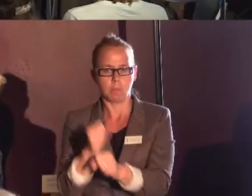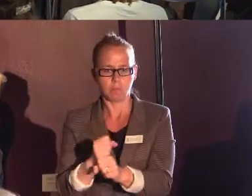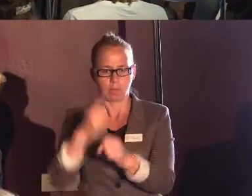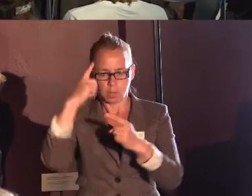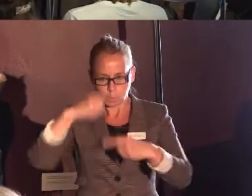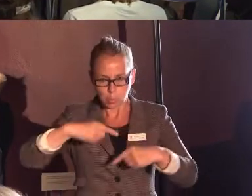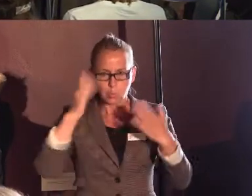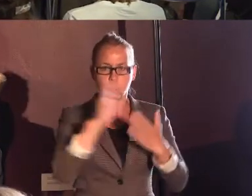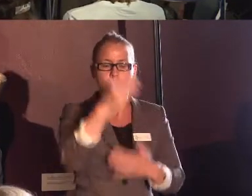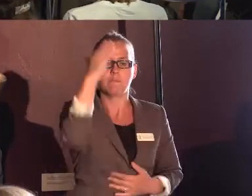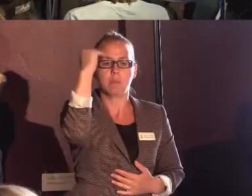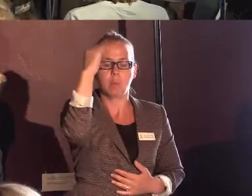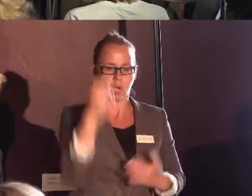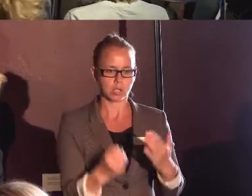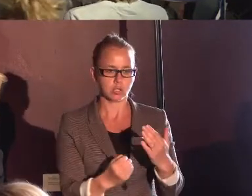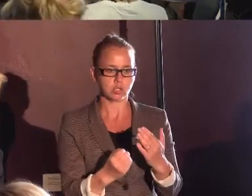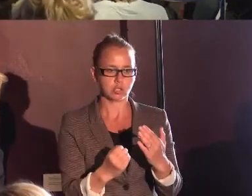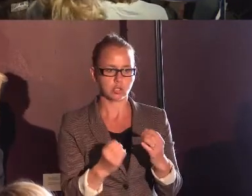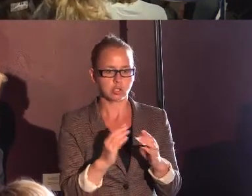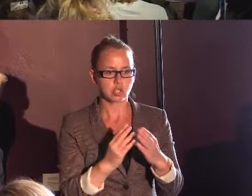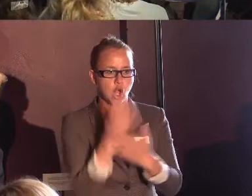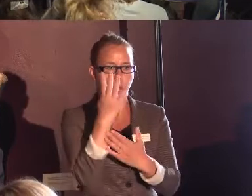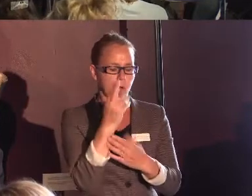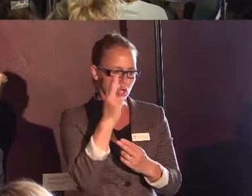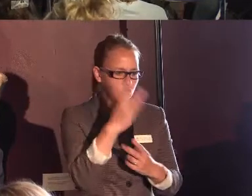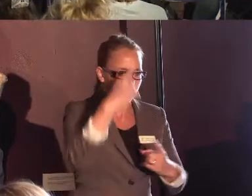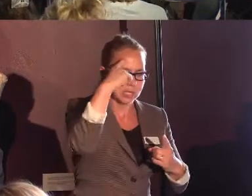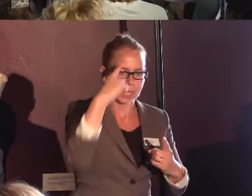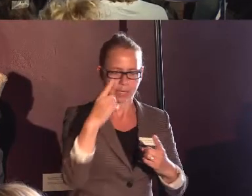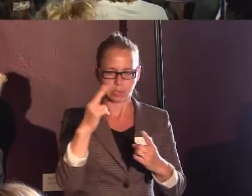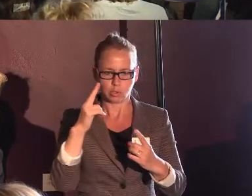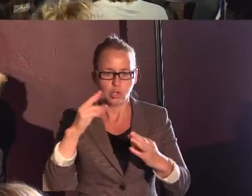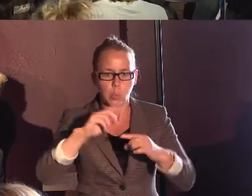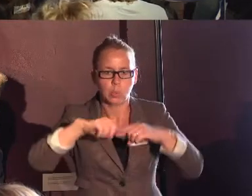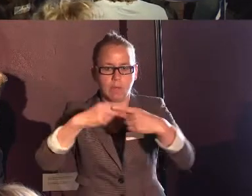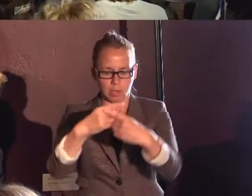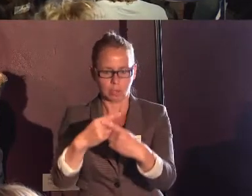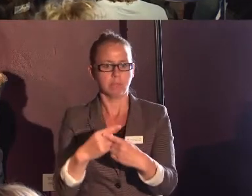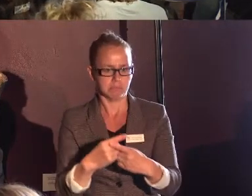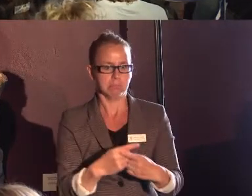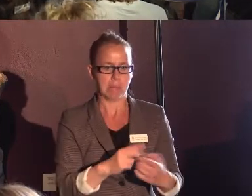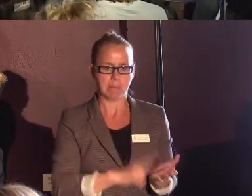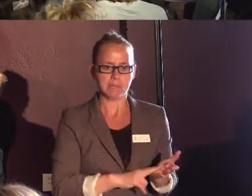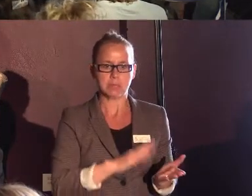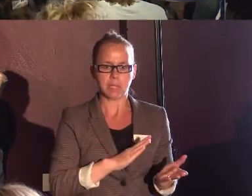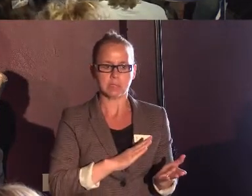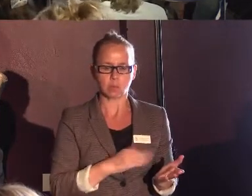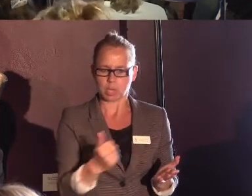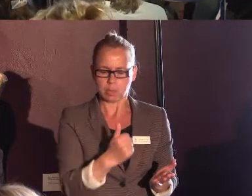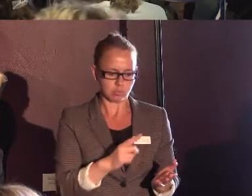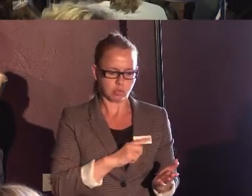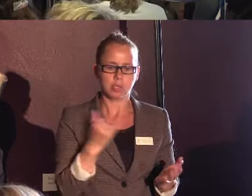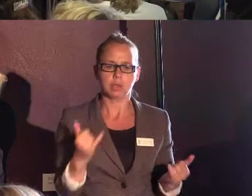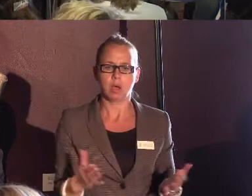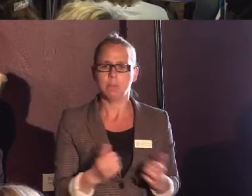Kulturens förmåga att skapa nytänkande och utveckling är väl belagda och behövs mer än någonsin idag. Men